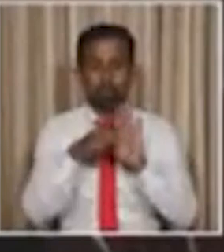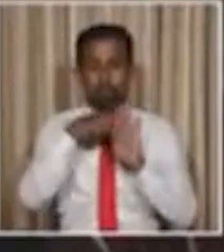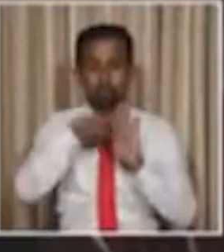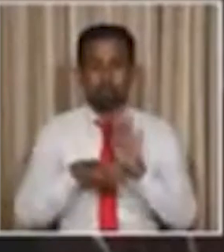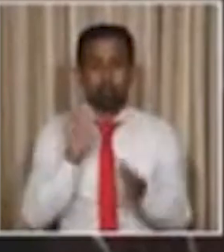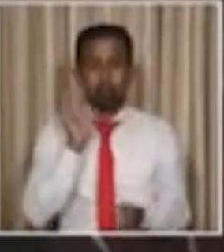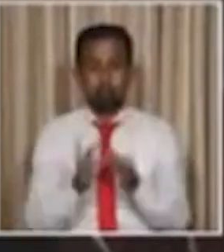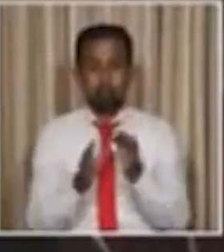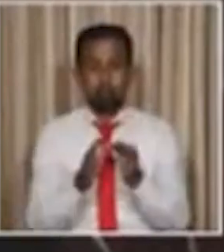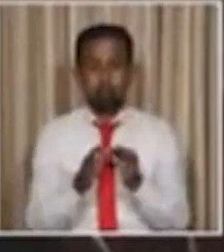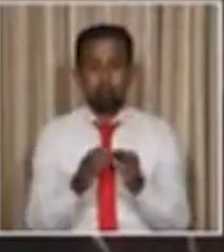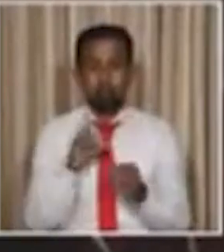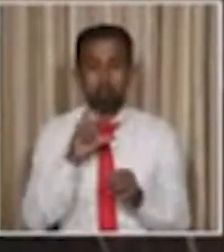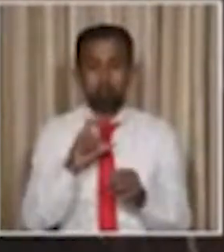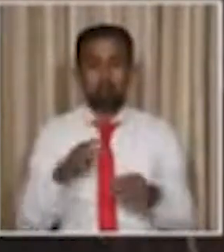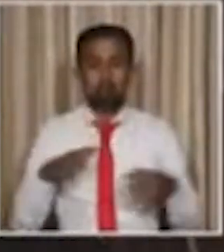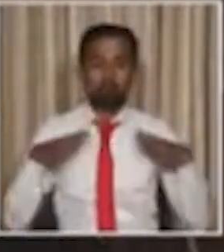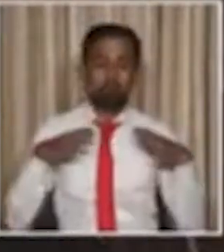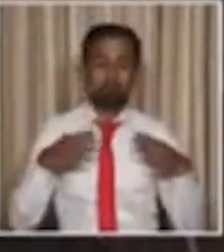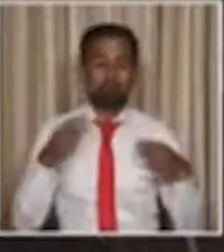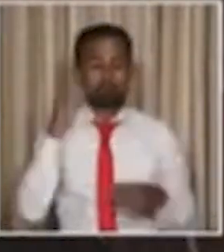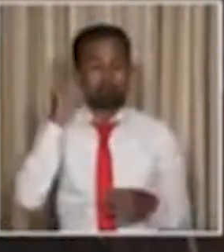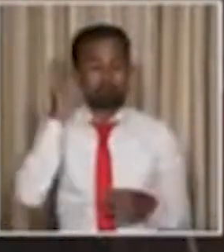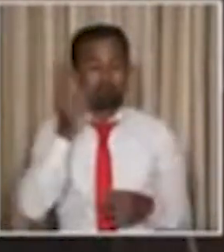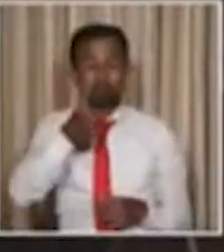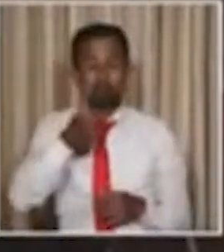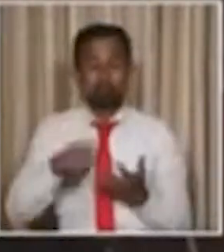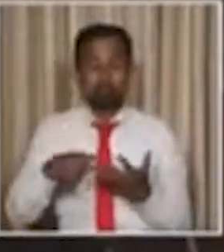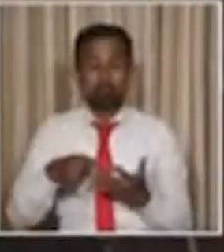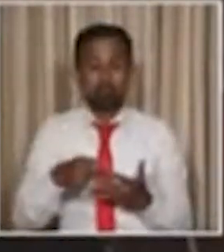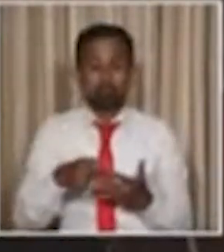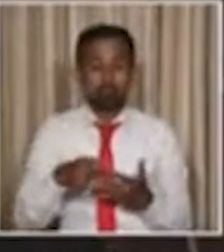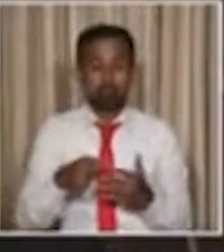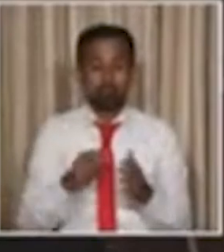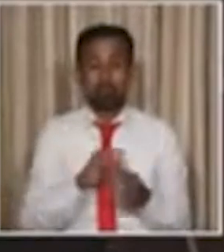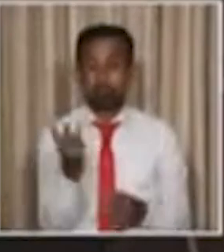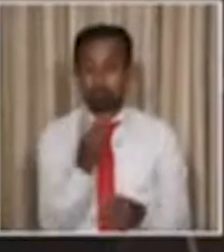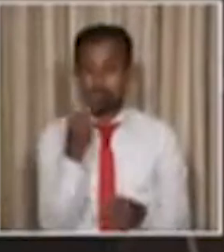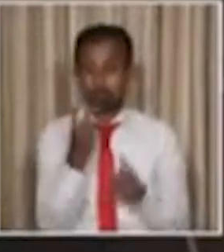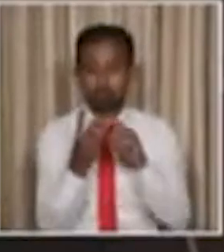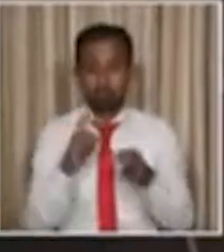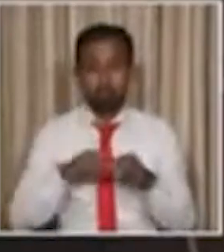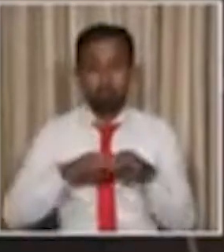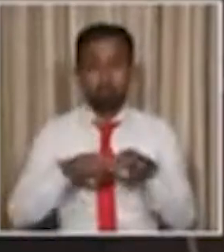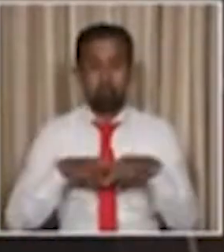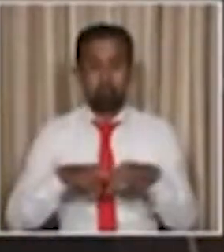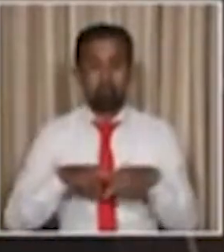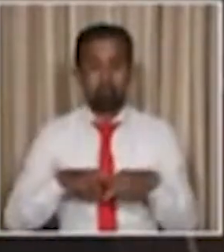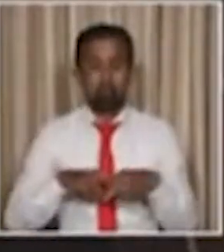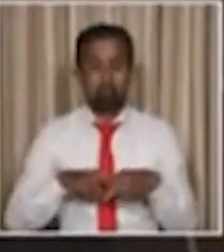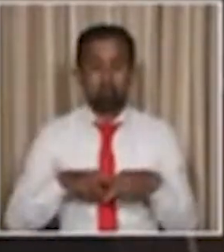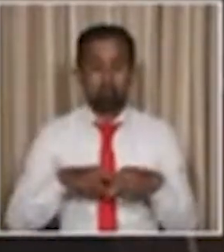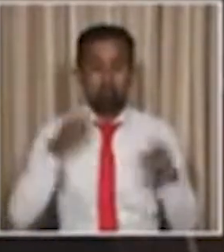ගිනි තියලා මේ කොළඹ ඉඳන් සැප විඳිනවා කියන කාරණේ මේ ටෙලිවේකි තුනේදීම ප්‍රශ්න කරනවා. එතකොට